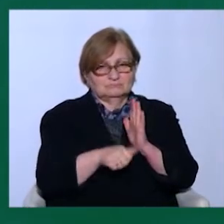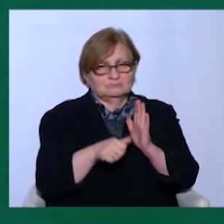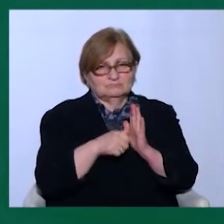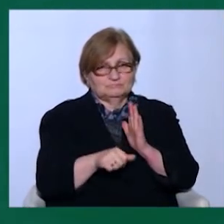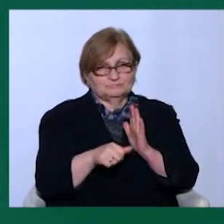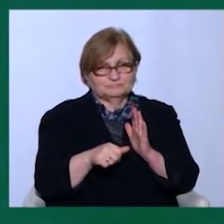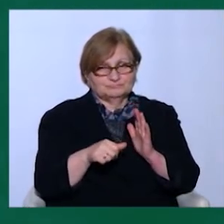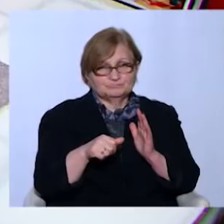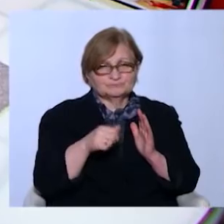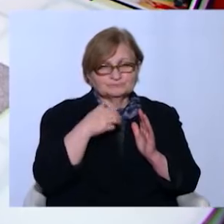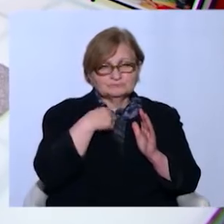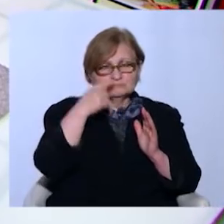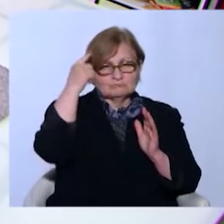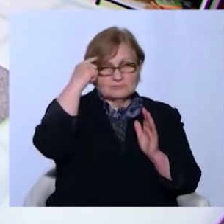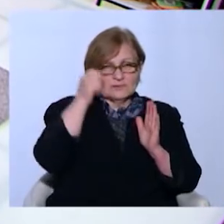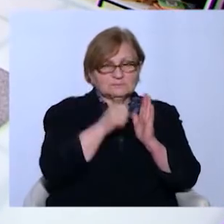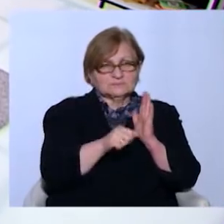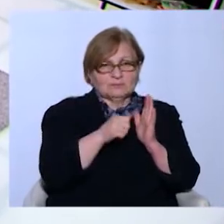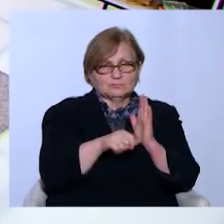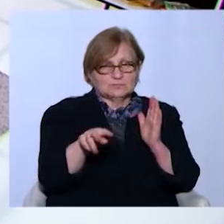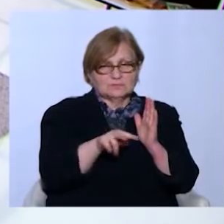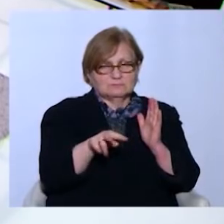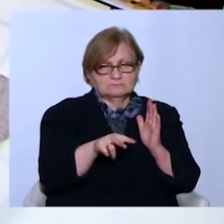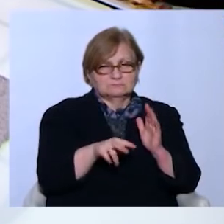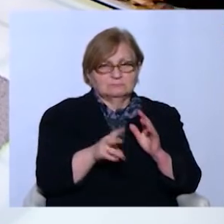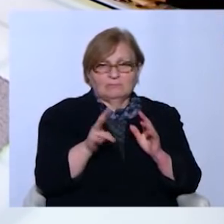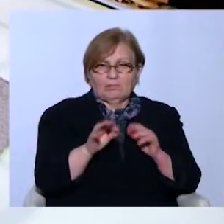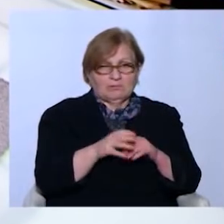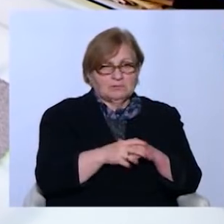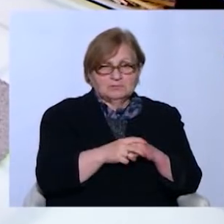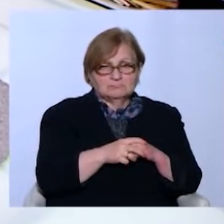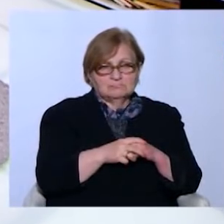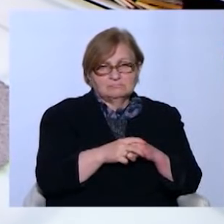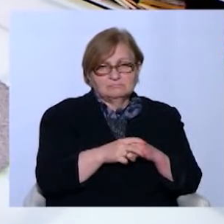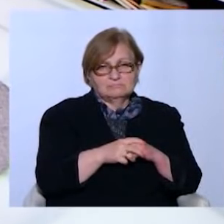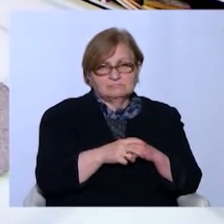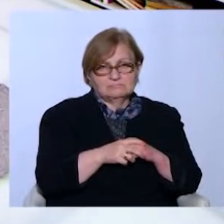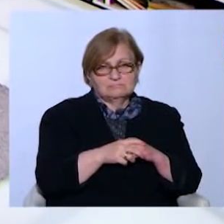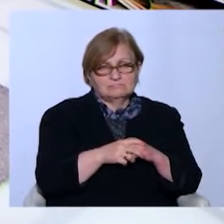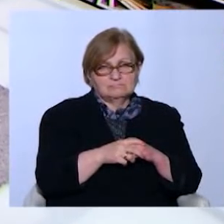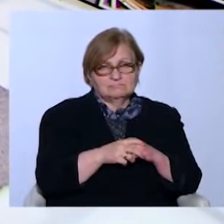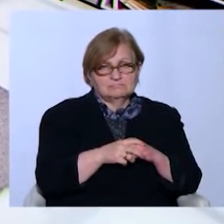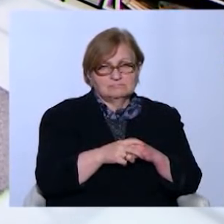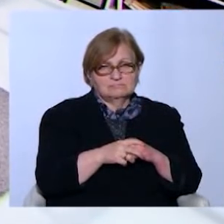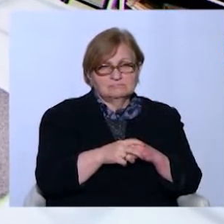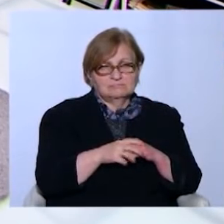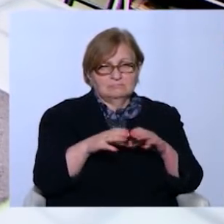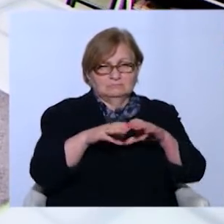რომ პასუხი იყოს 60 ლარი. მაგრამ მე თუ